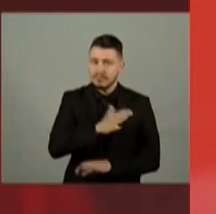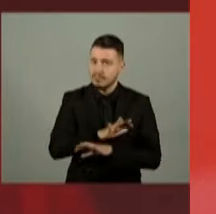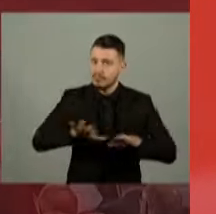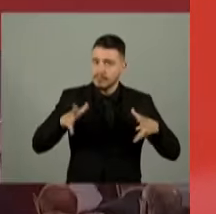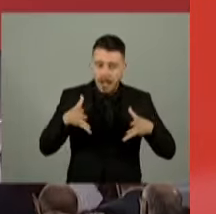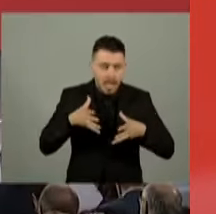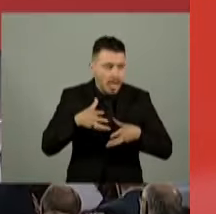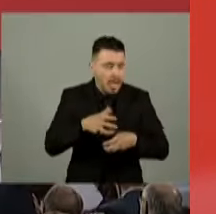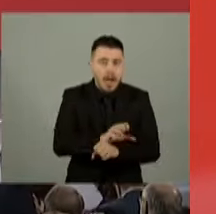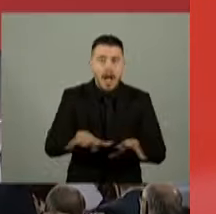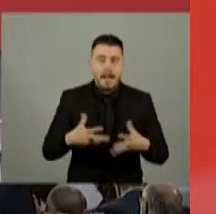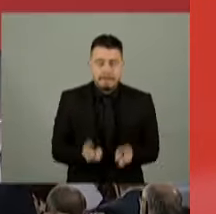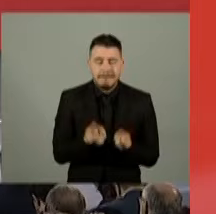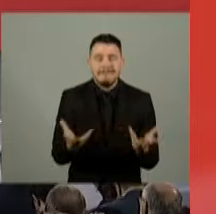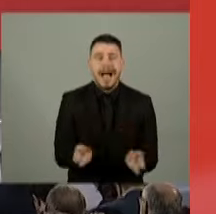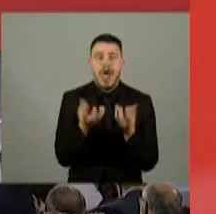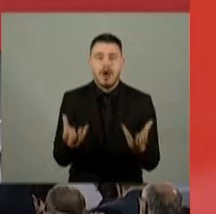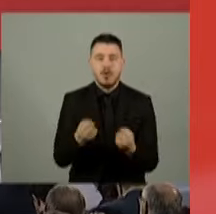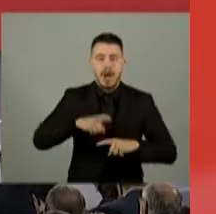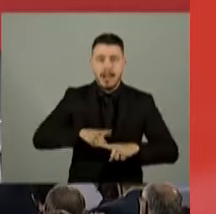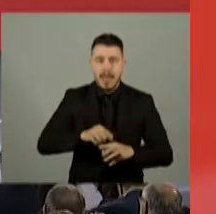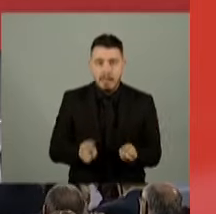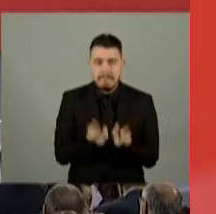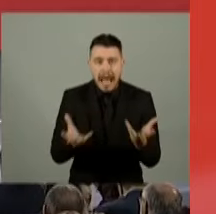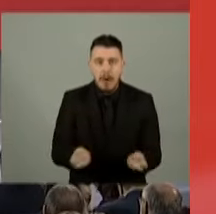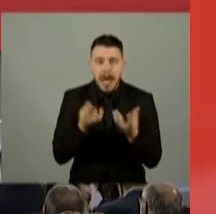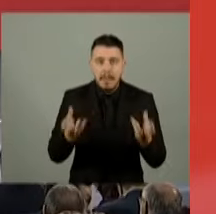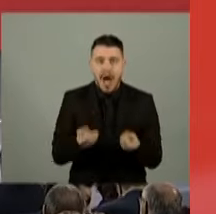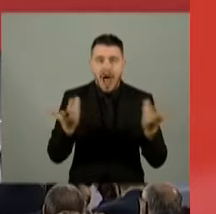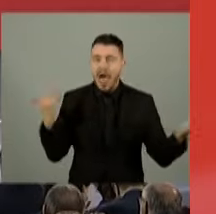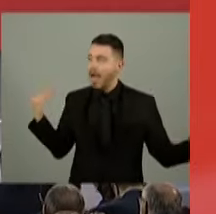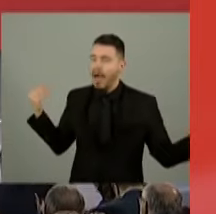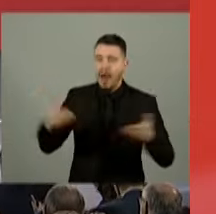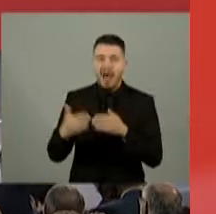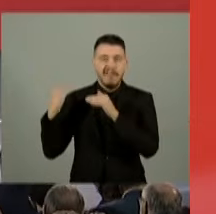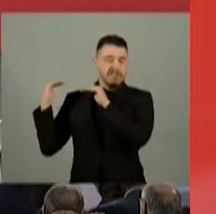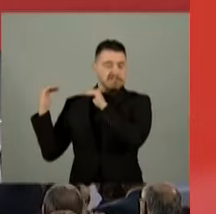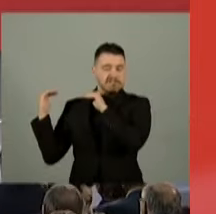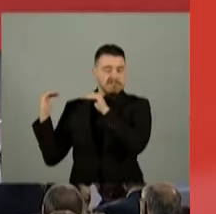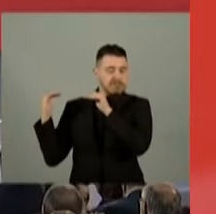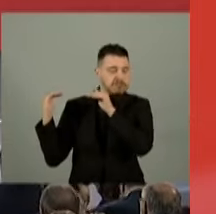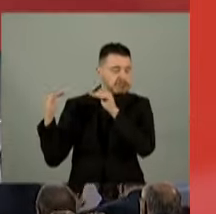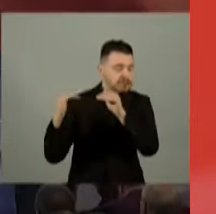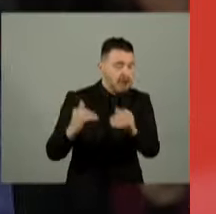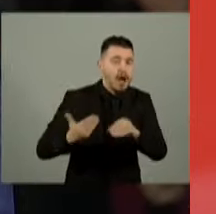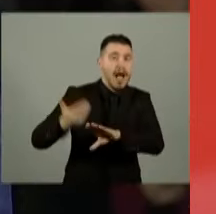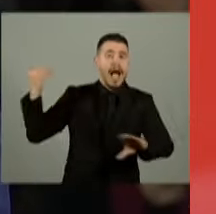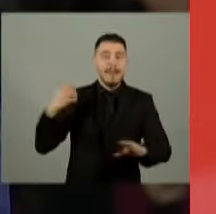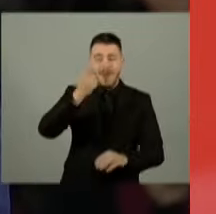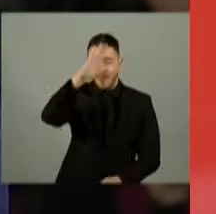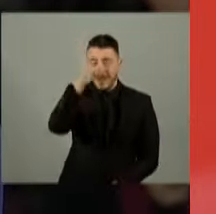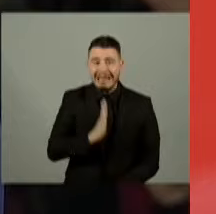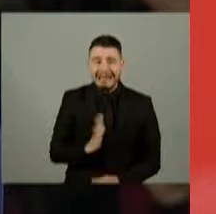και στο συνέδριο υπήρχε κόσμος που δεν ήταν σύνεδροι. Ναι, βέβαια. Γιατί ο Κασελάκης είπε, ελάτε να με ακούσετε. Και έγινε